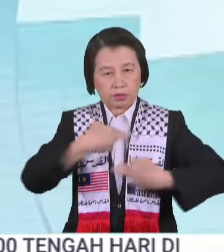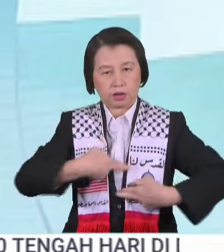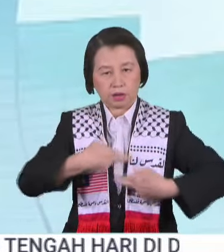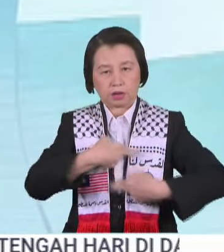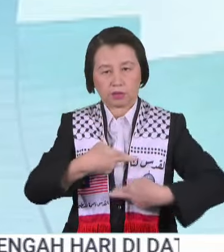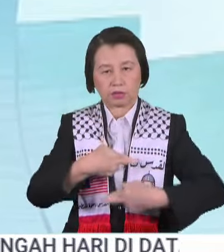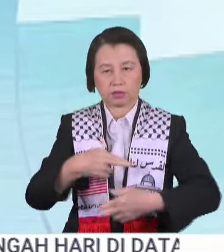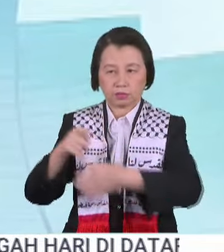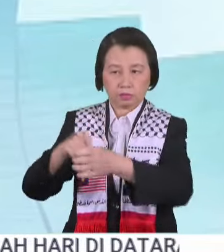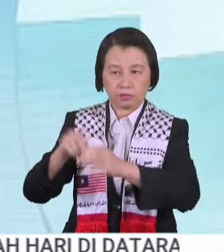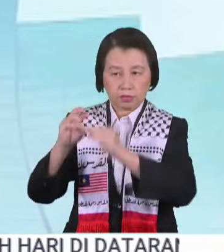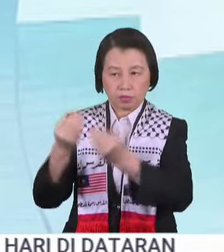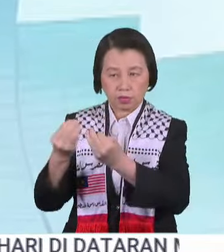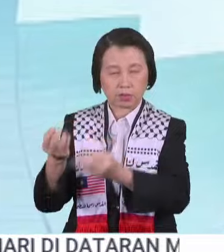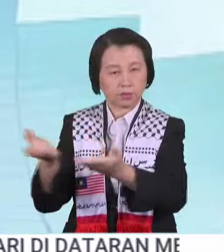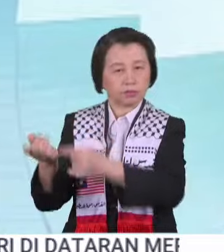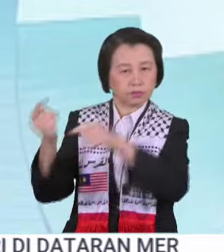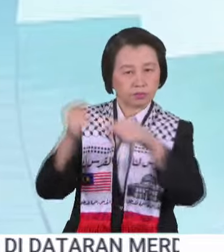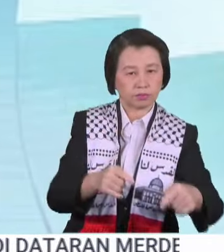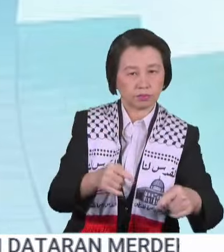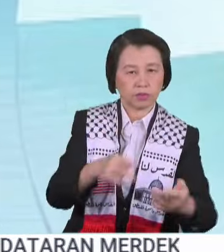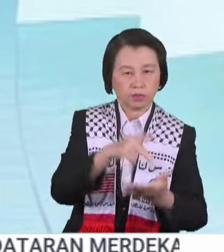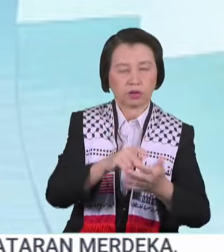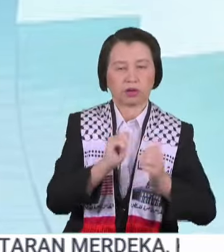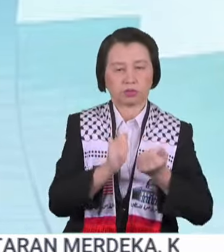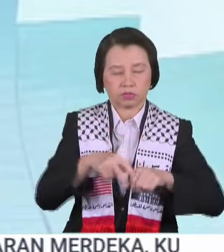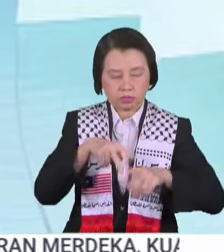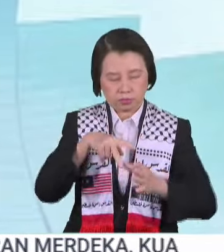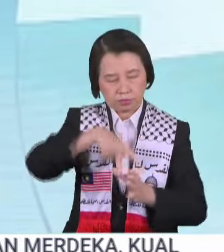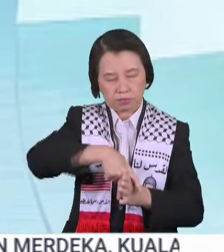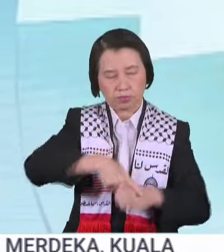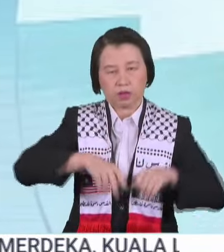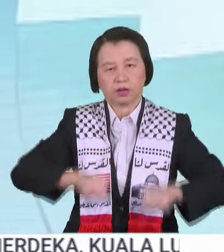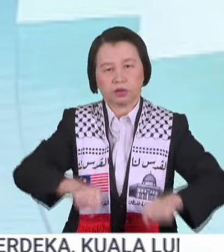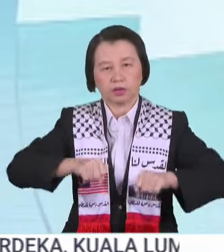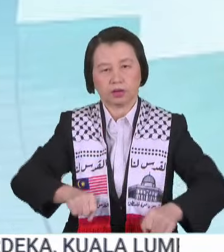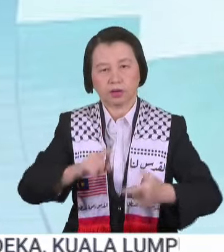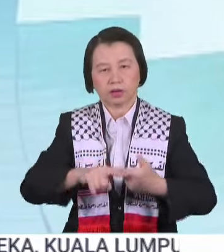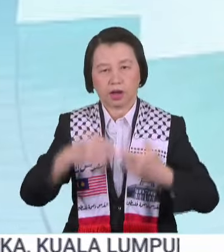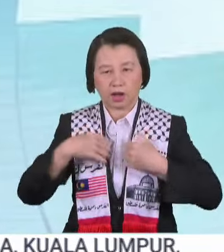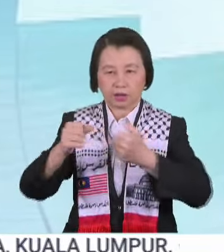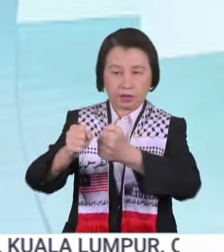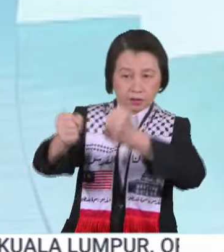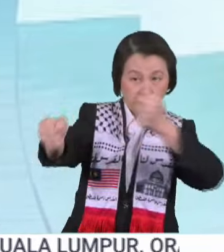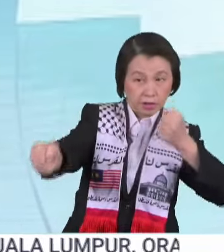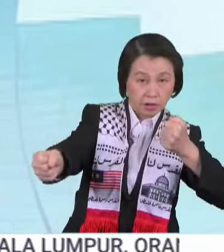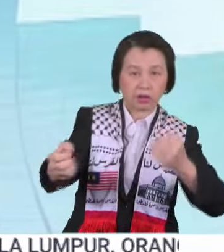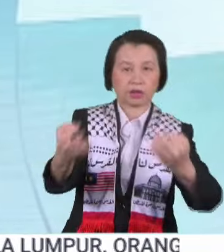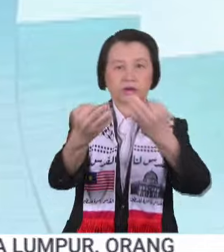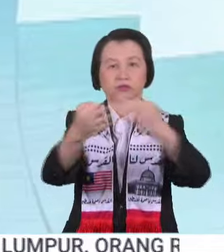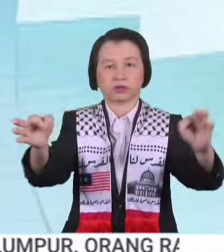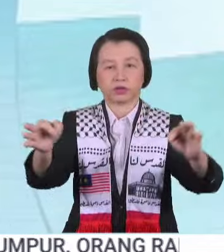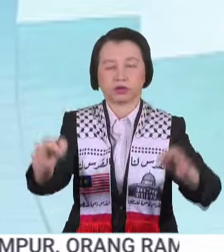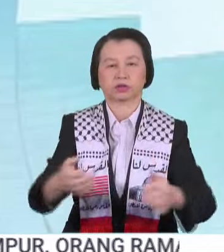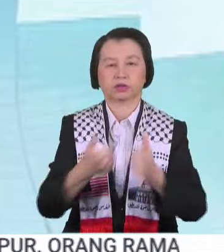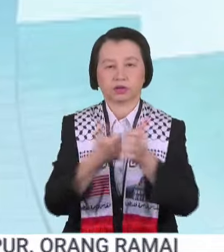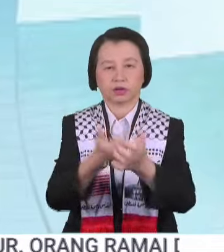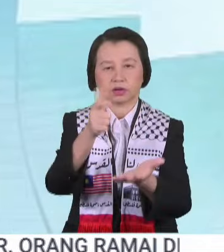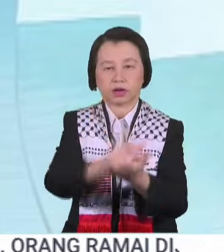menarik kunjungan masyarakat setempat. Antaranya hab sukan berkuda dan memanah yang disediakan secara percuma. Ikuti laporan Nur Hidayah